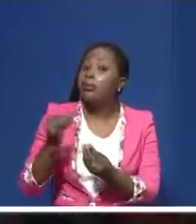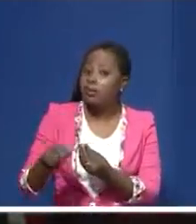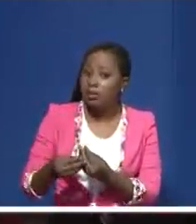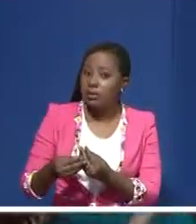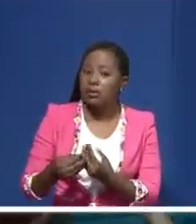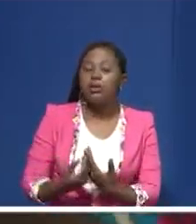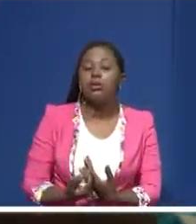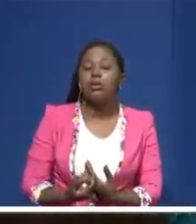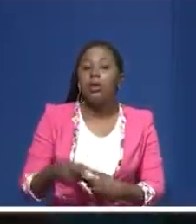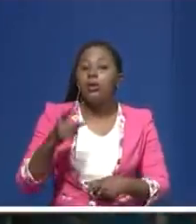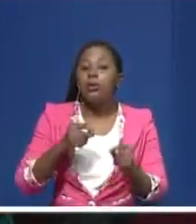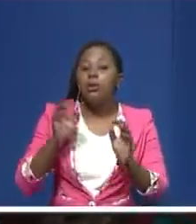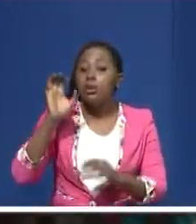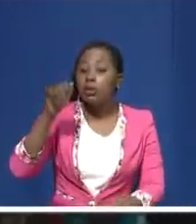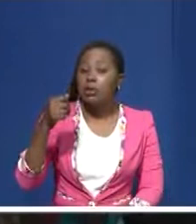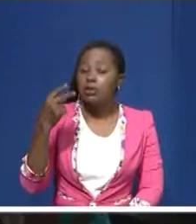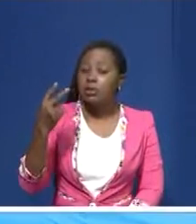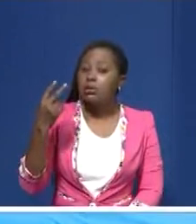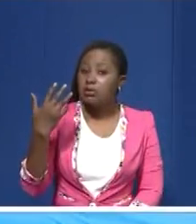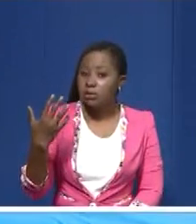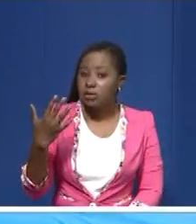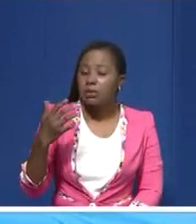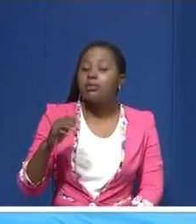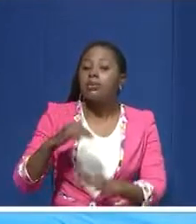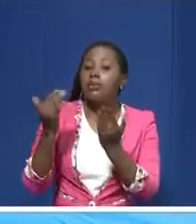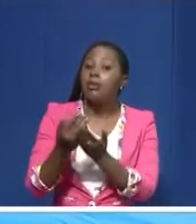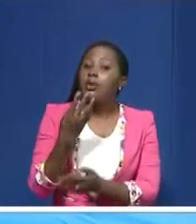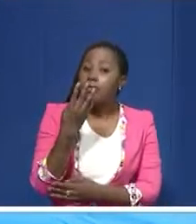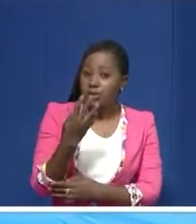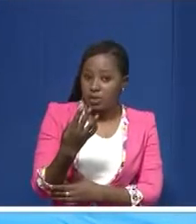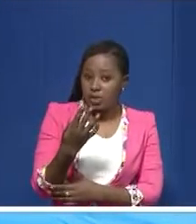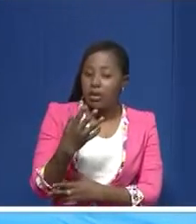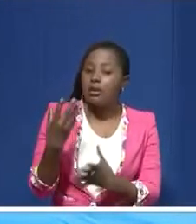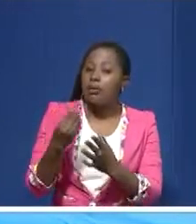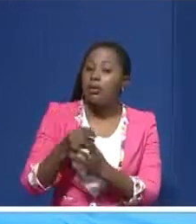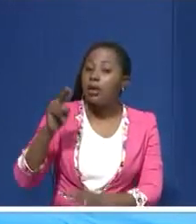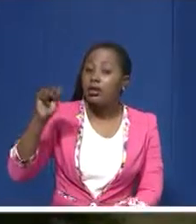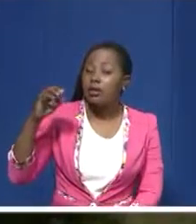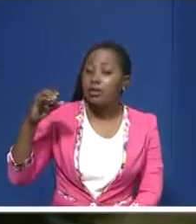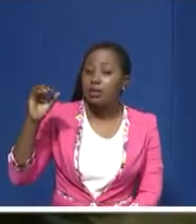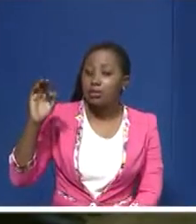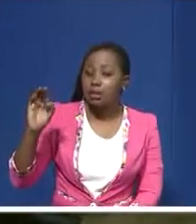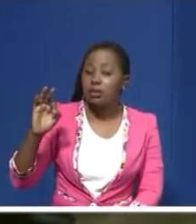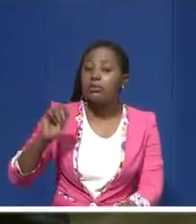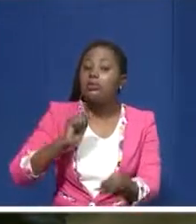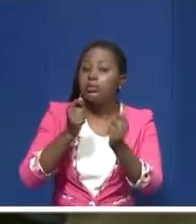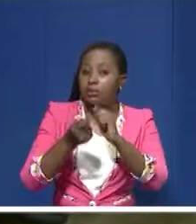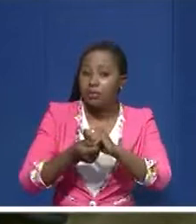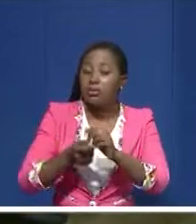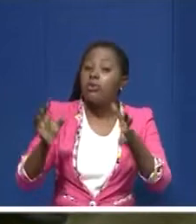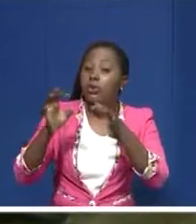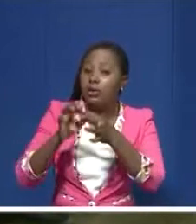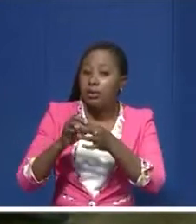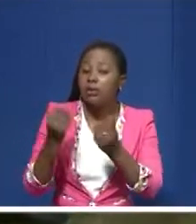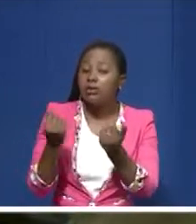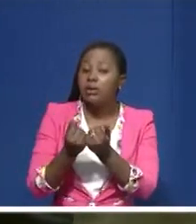uchaguzi wa mwaka 2015, vyama vinne, Chadema, CUF, NLD pamoja na NCCR Mageuzi viliungana na kuunda